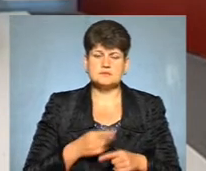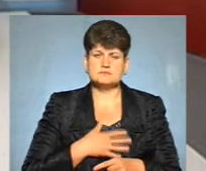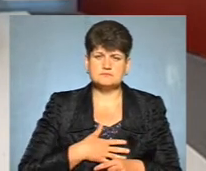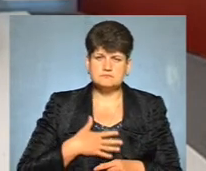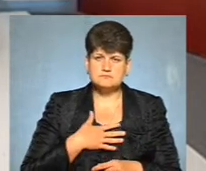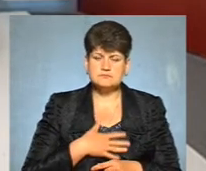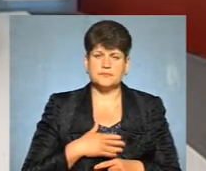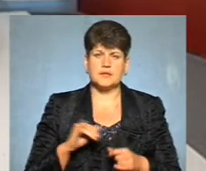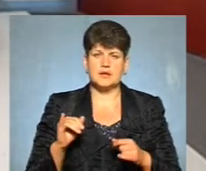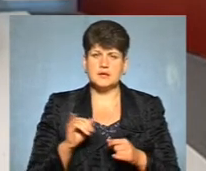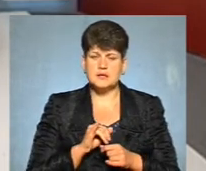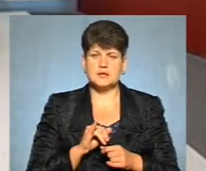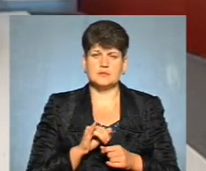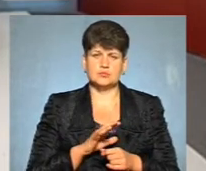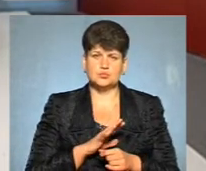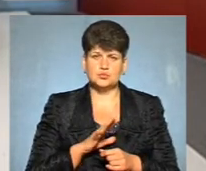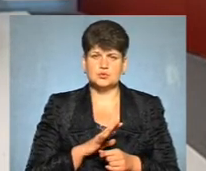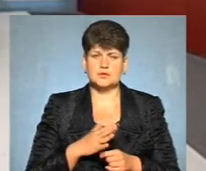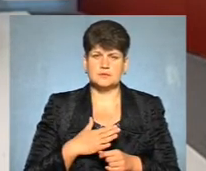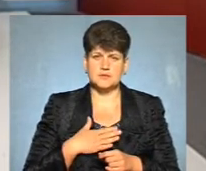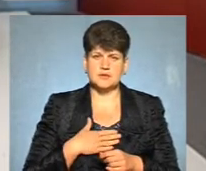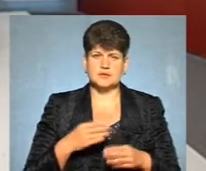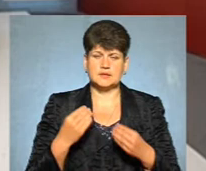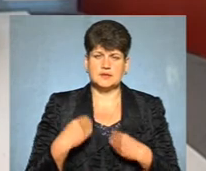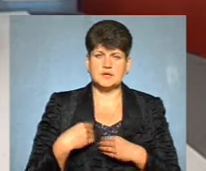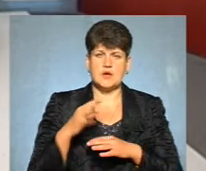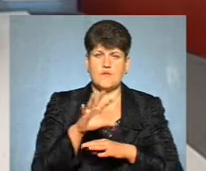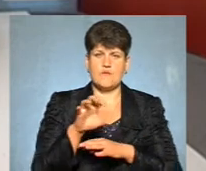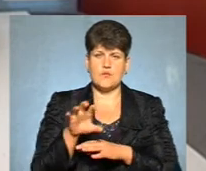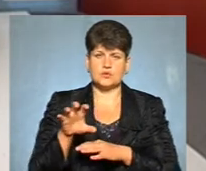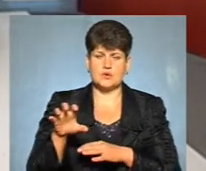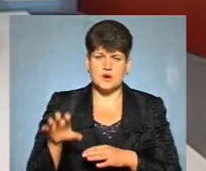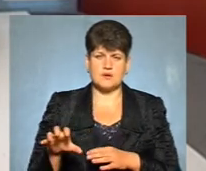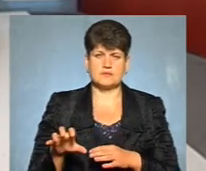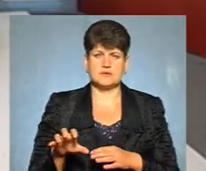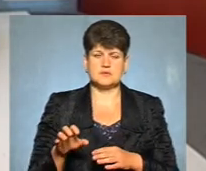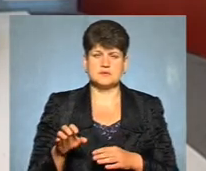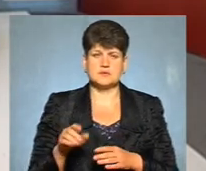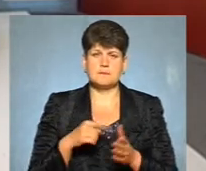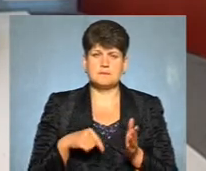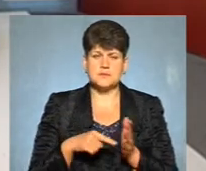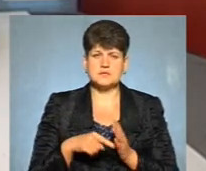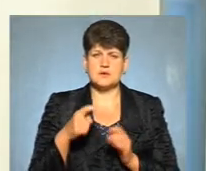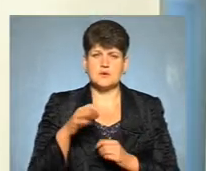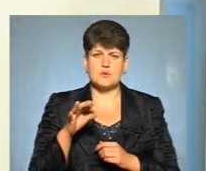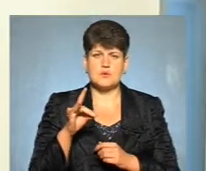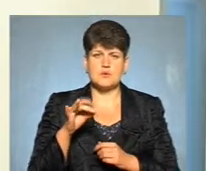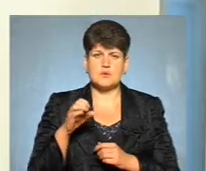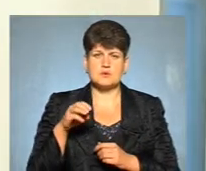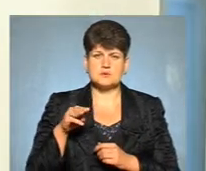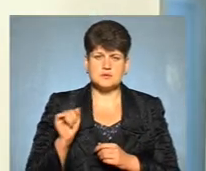і, власне, були мені надіслані фотографії з міста Хоросткова, з пункту тестування,